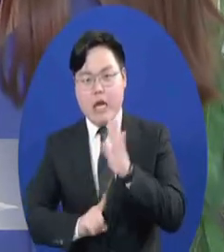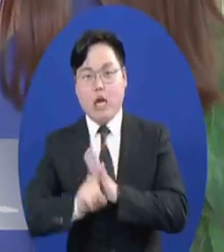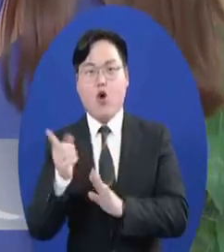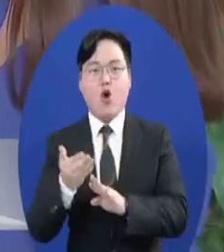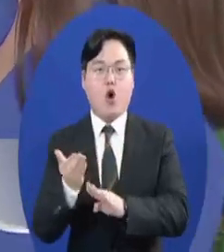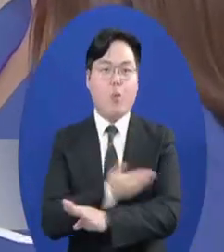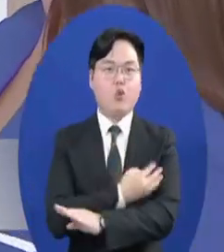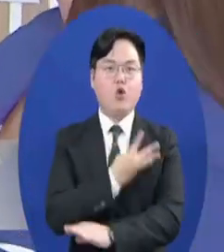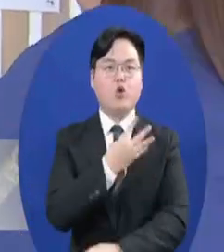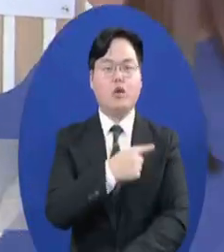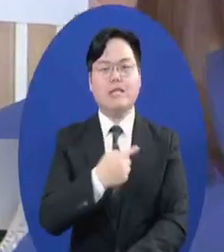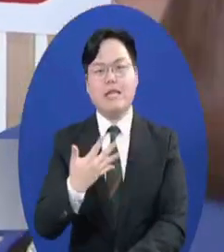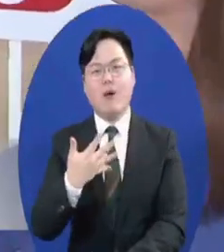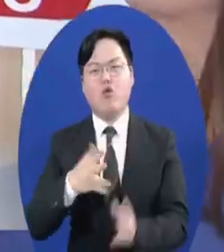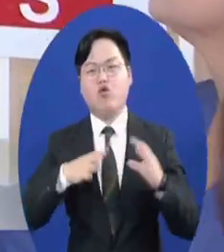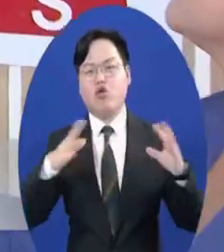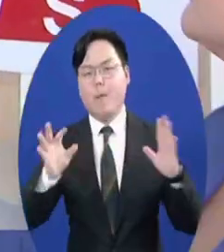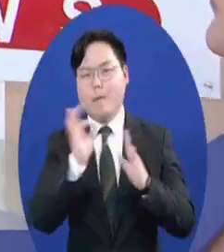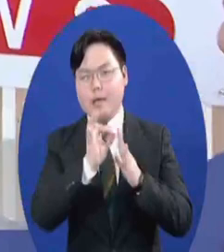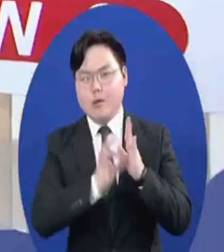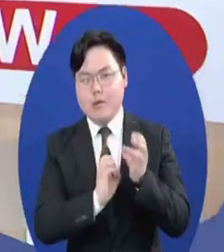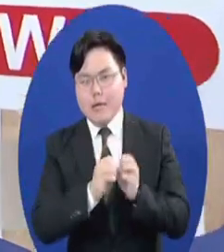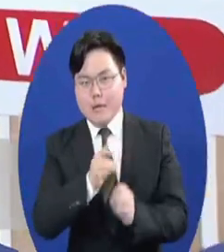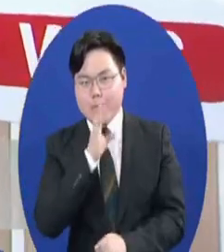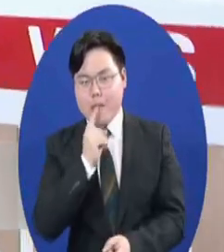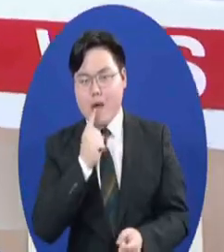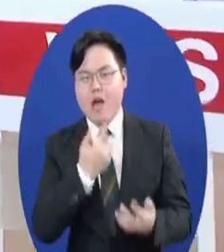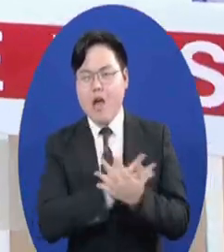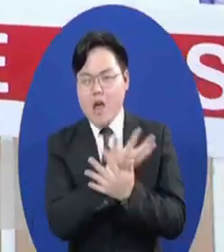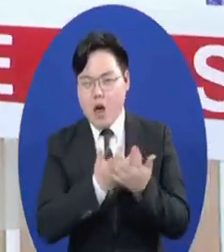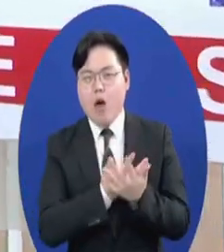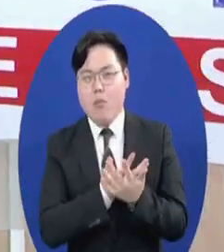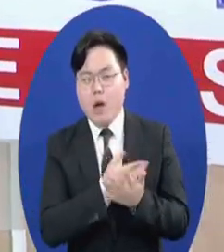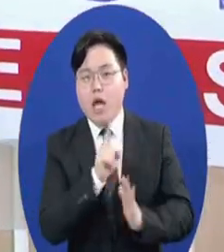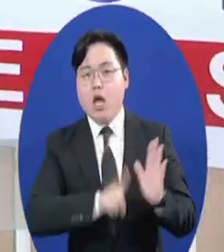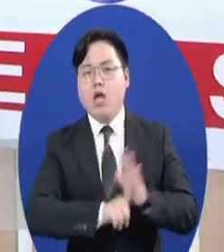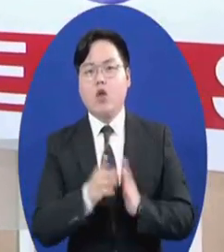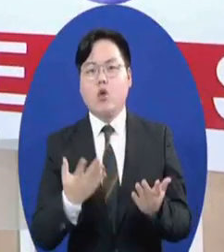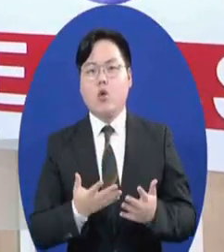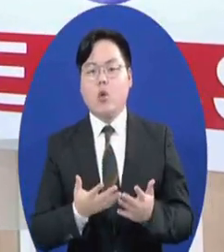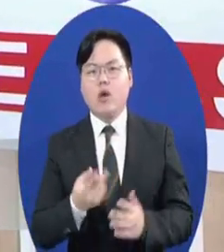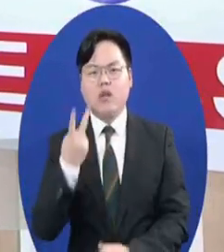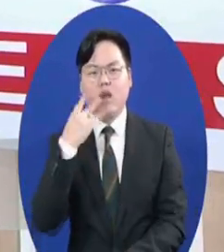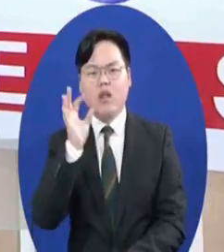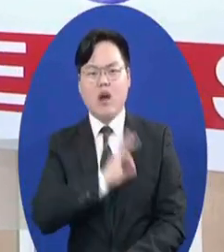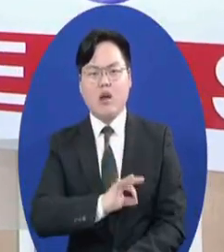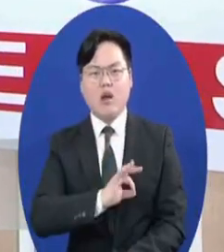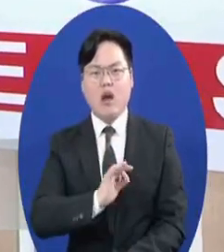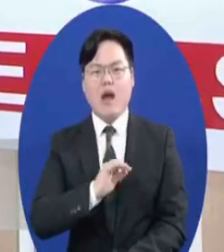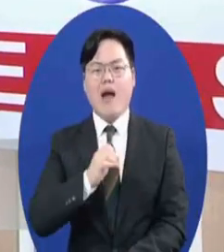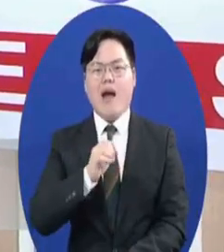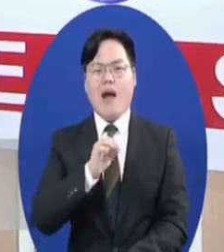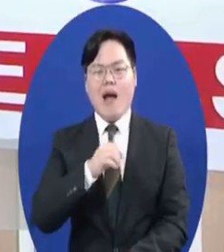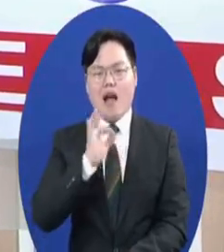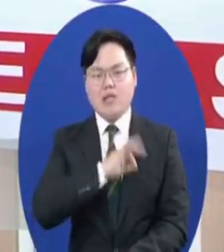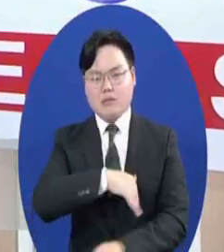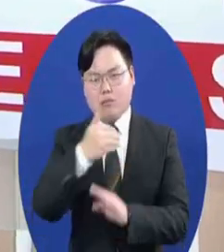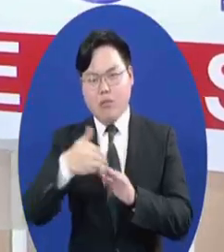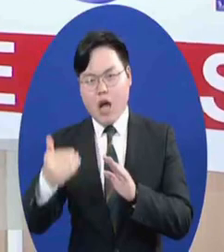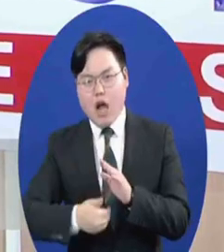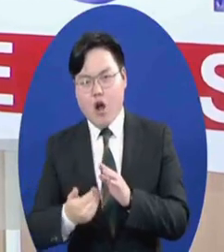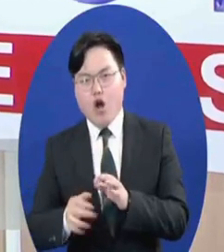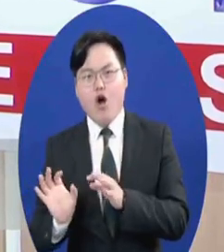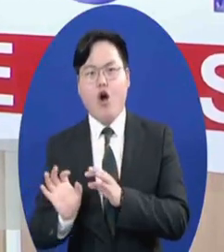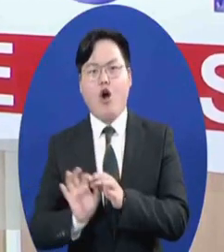одоо бид нэг 4-5 том хилцүүл хийхэр та ярилцж байгаа. За эхний хэлжинд бол яг дүгэмэл ашиглан малтмал бичил ашиглан малтмал